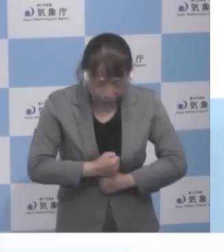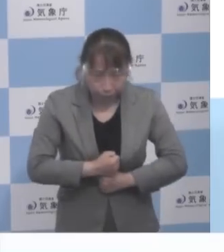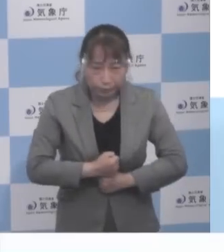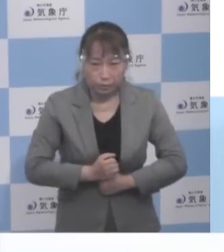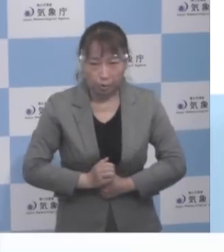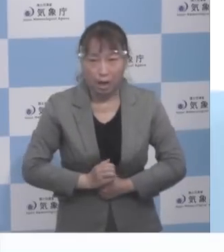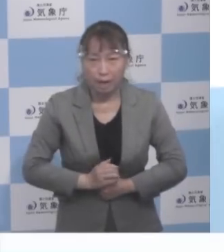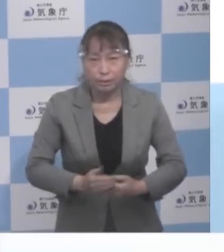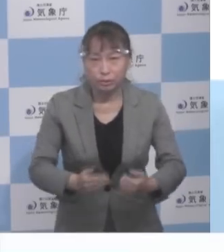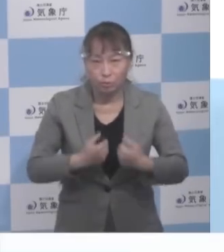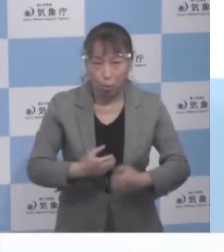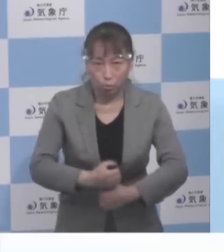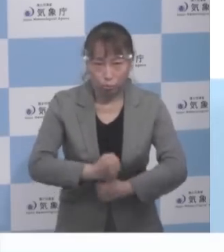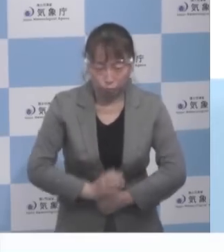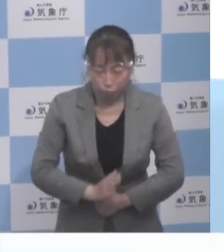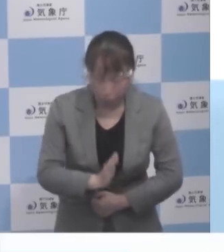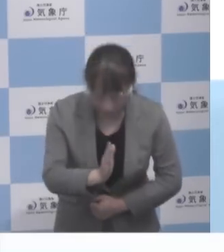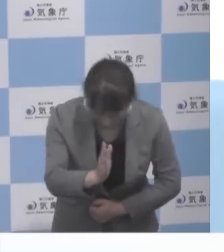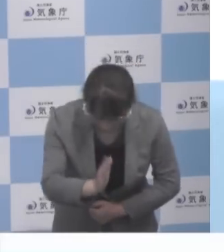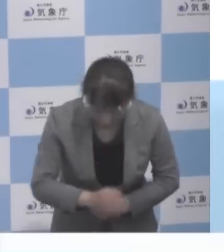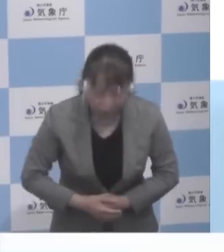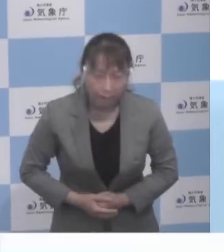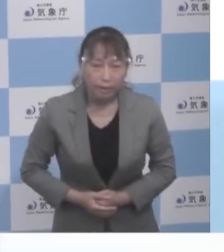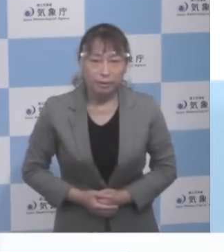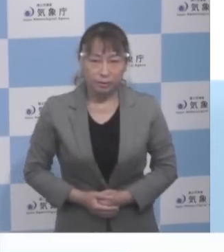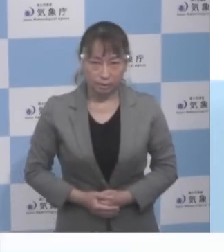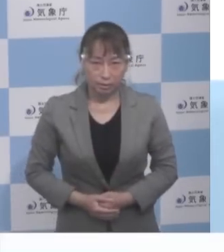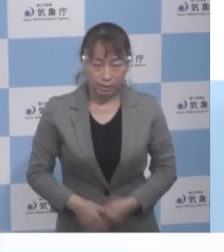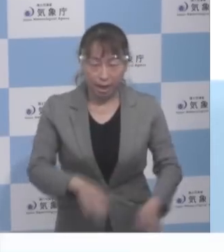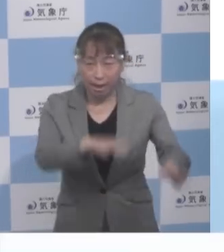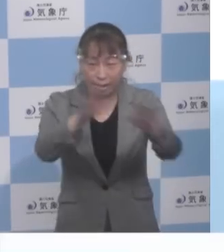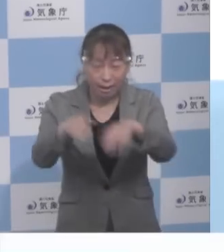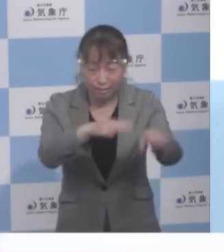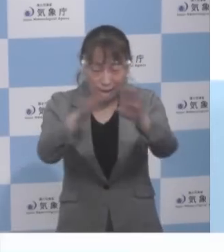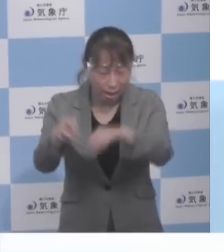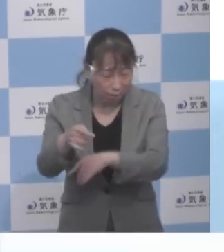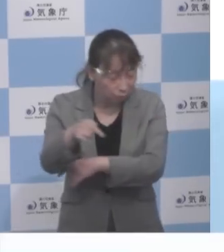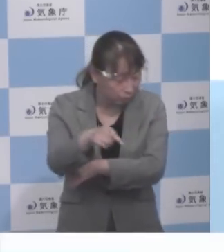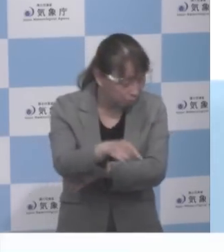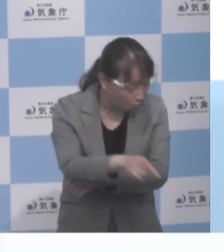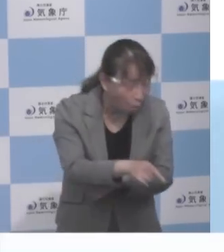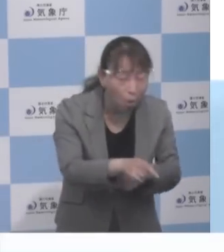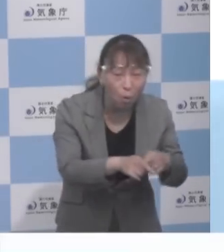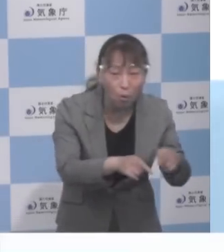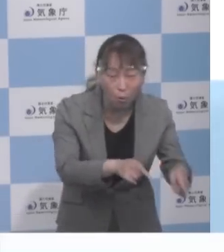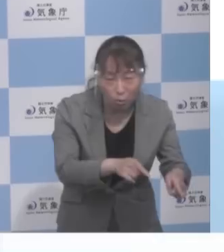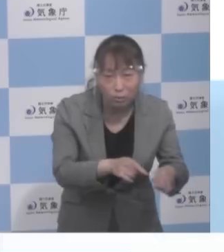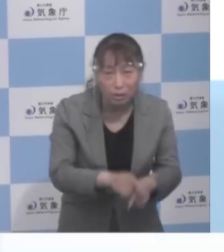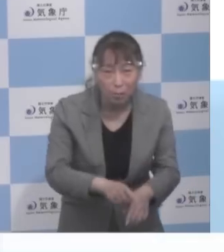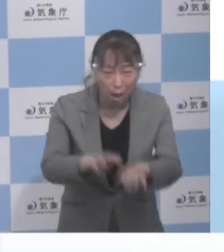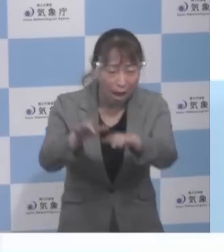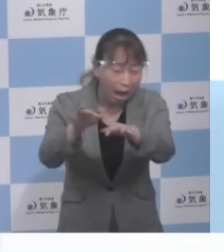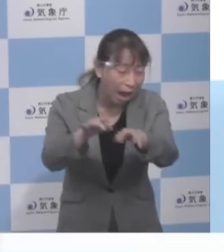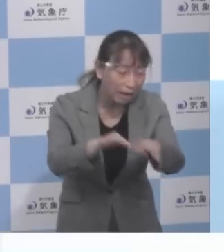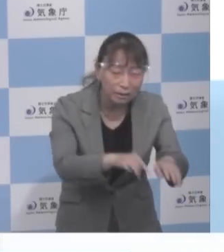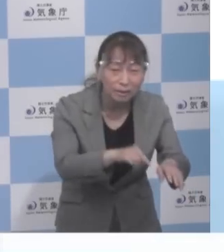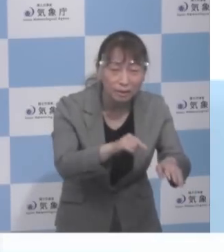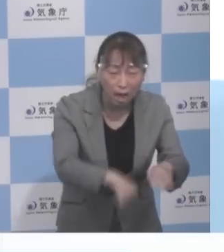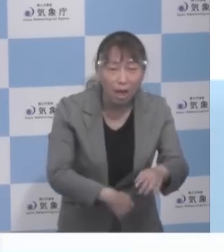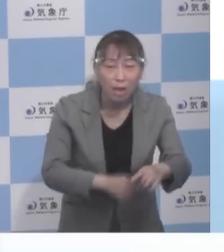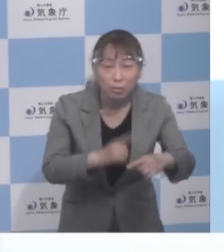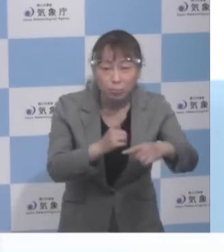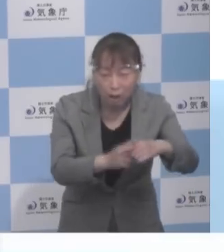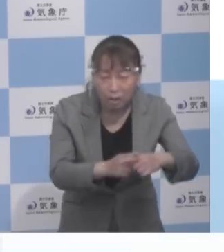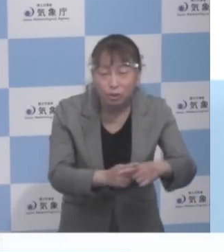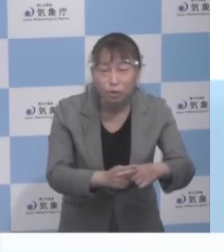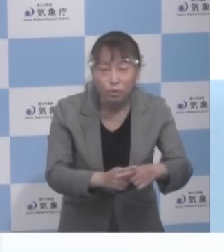ください。風下側では火山灰だけではなく小さな噴石が遠方まで風に